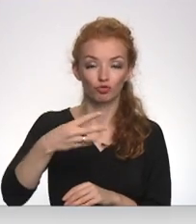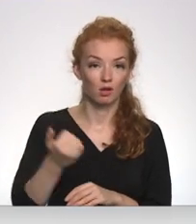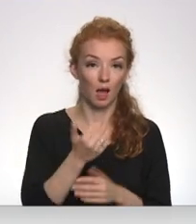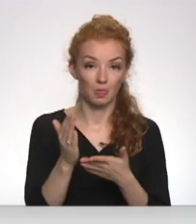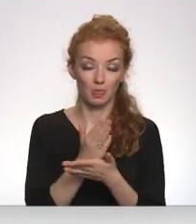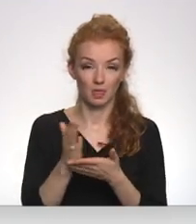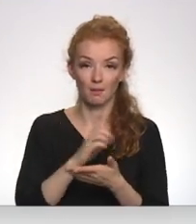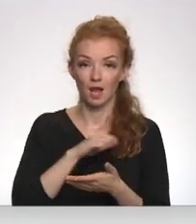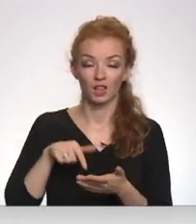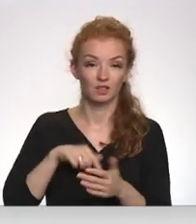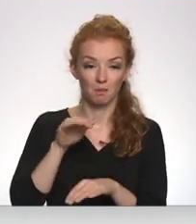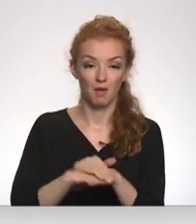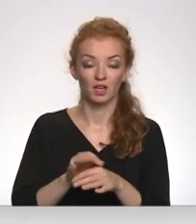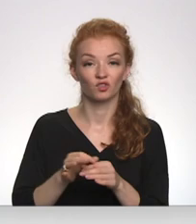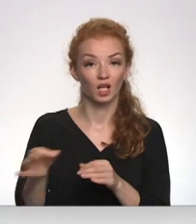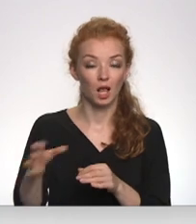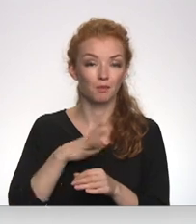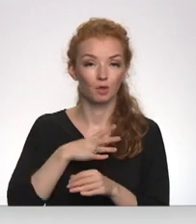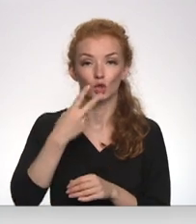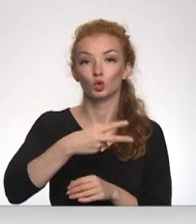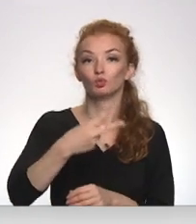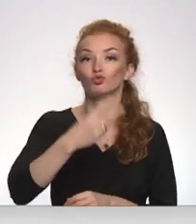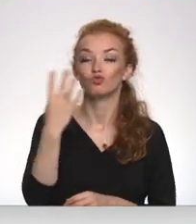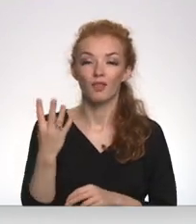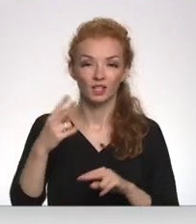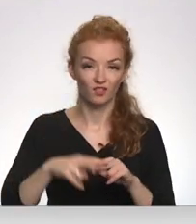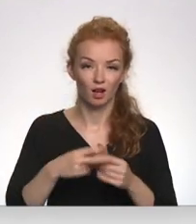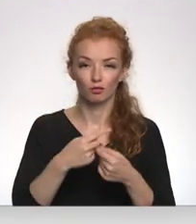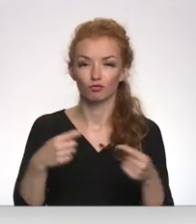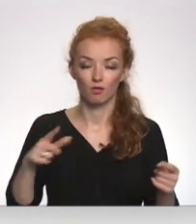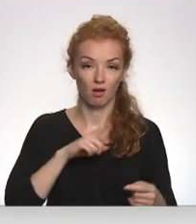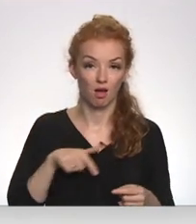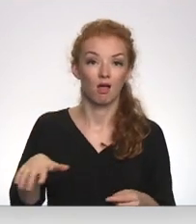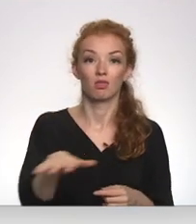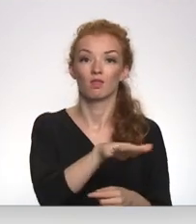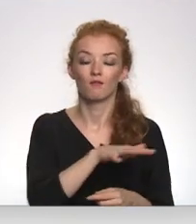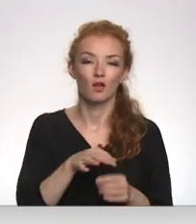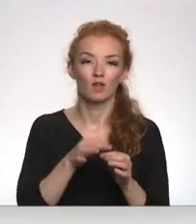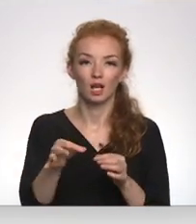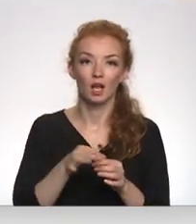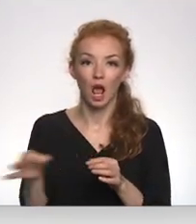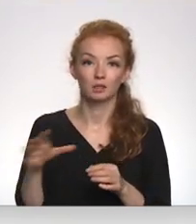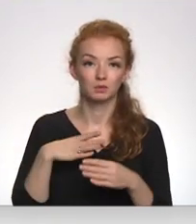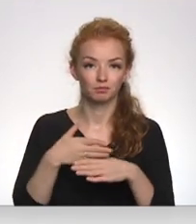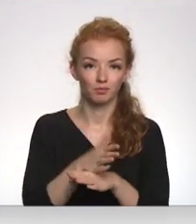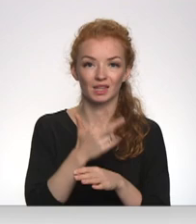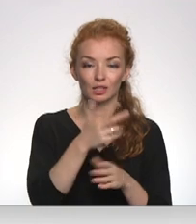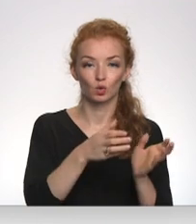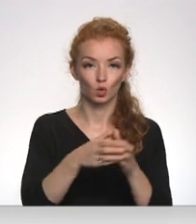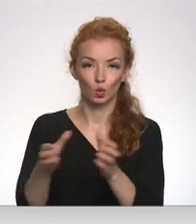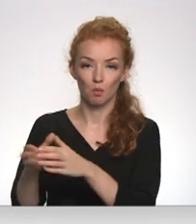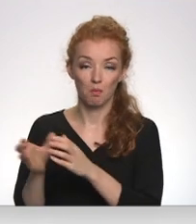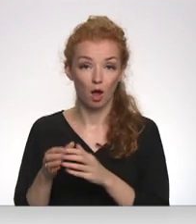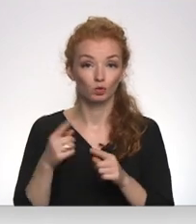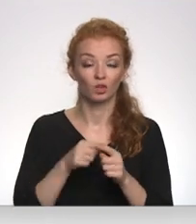Gadam Latvijas bankas filiāles atradās 24 vietās Latvijā. Tolaik filiāles esot bijušas sadalītas trīs grupās, no